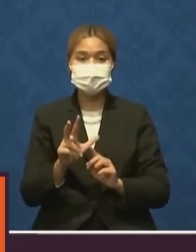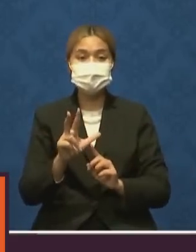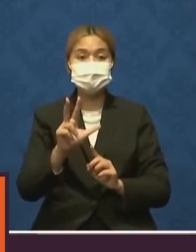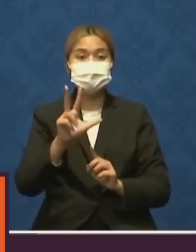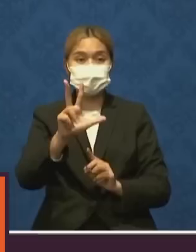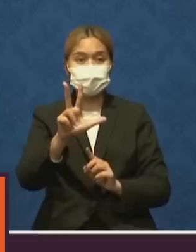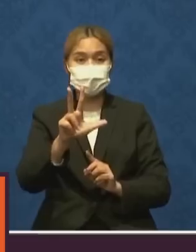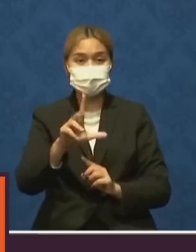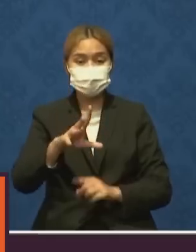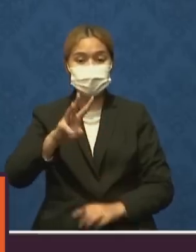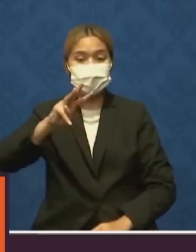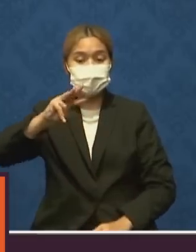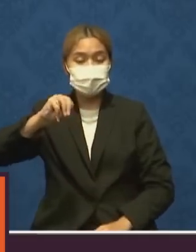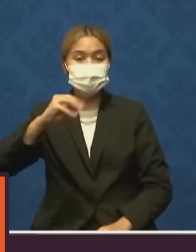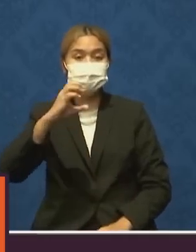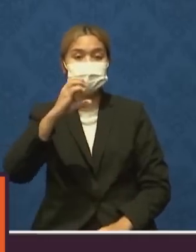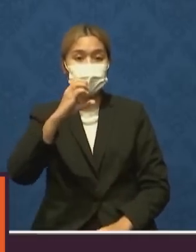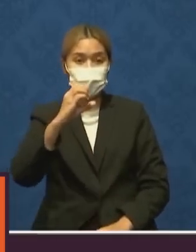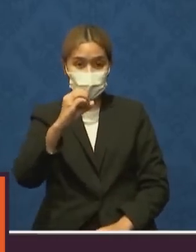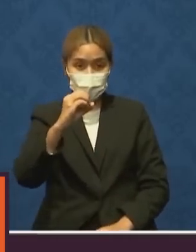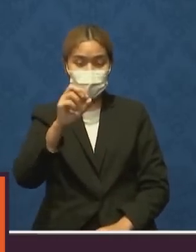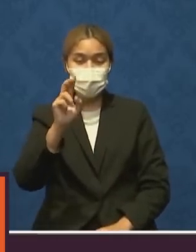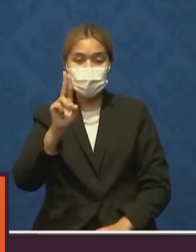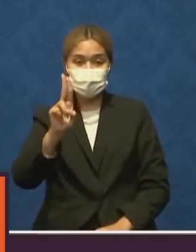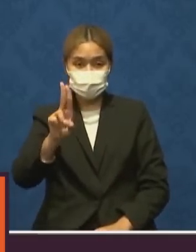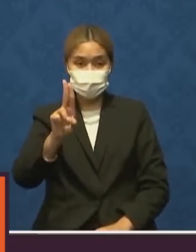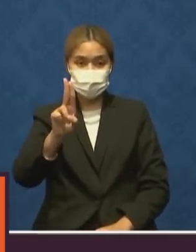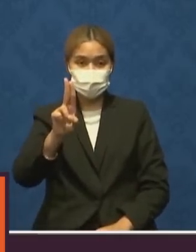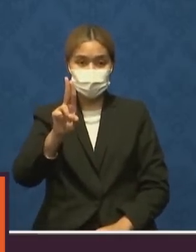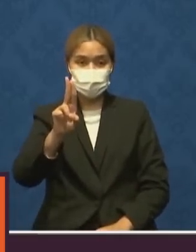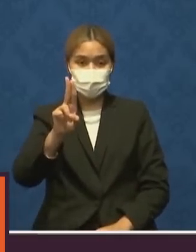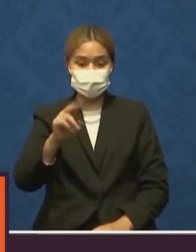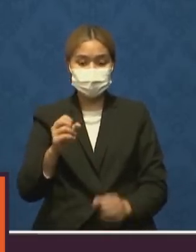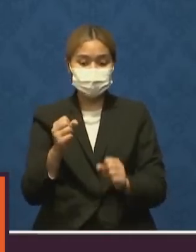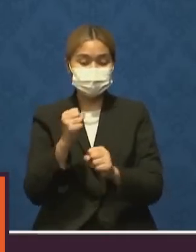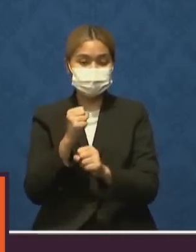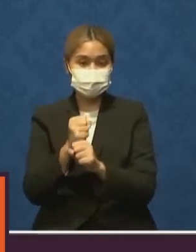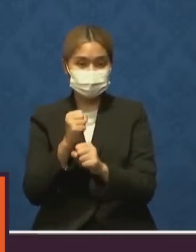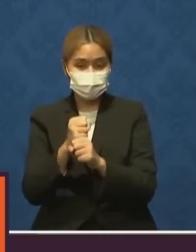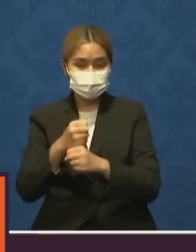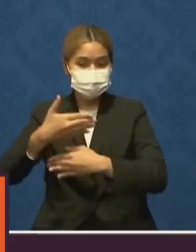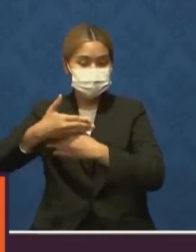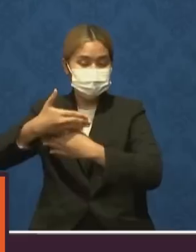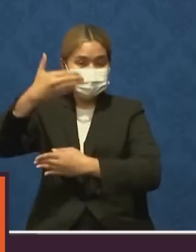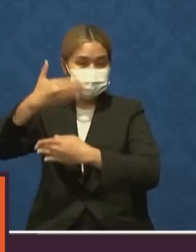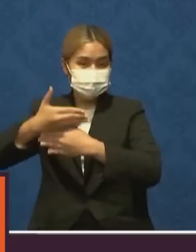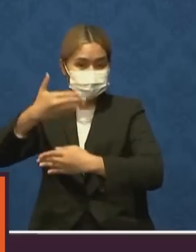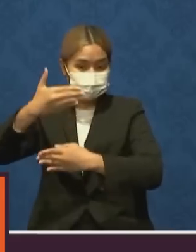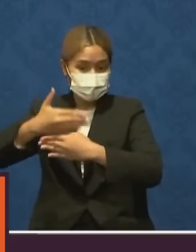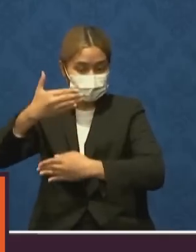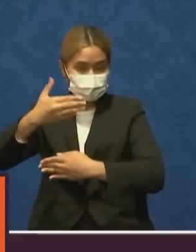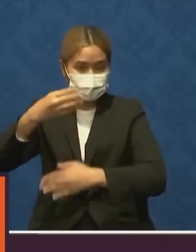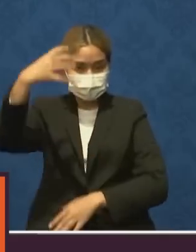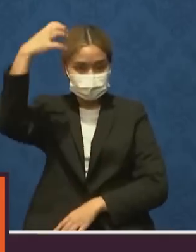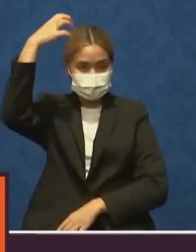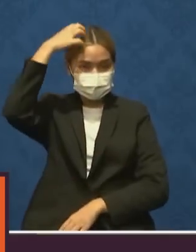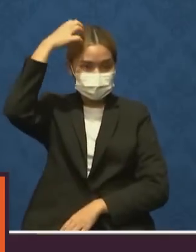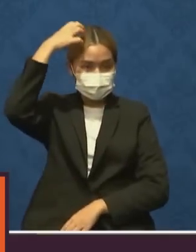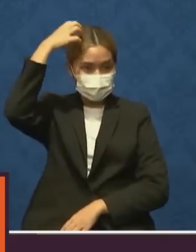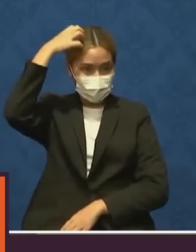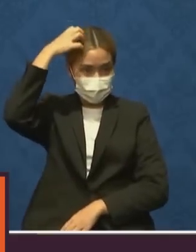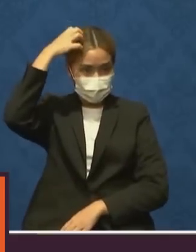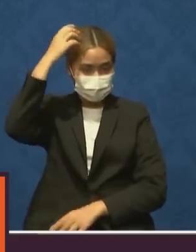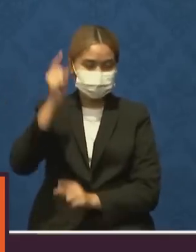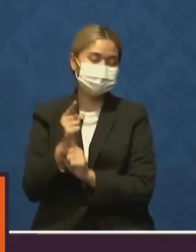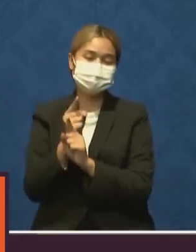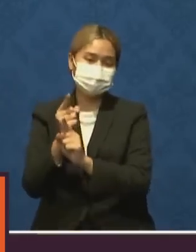ทำ MOU เพื่อนำไปสสญญาซ้อขายไฟ้า กับ 5 เคือนที่สอบปราวอีก 3,876